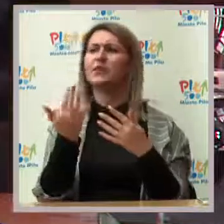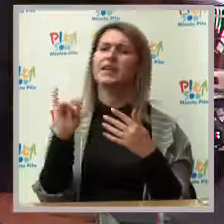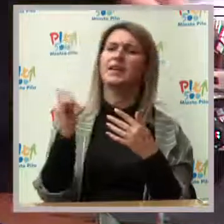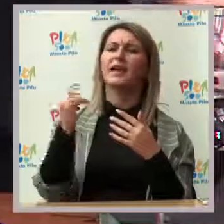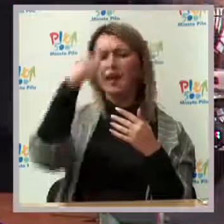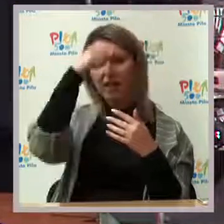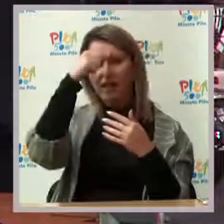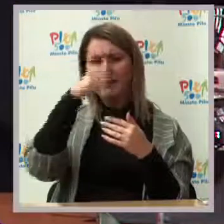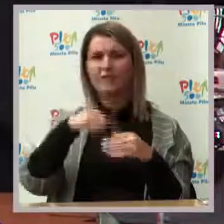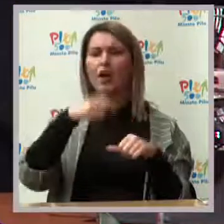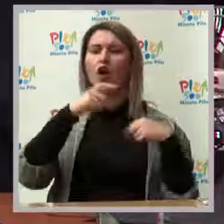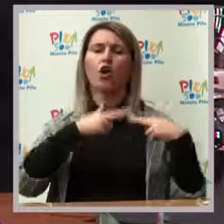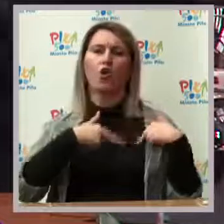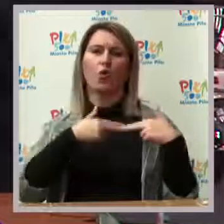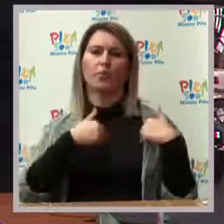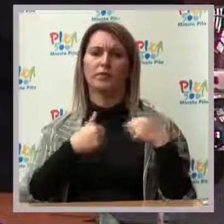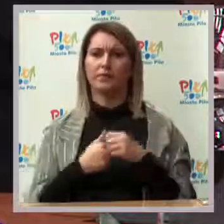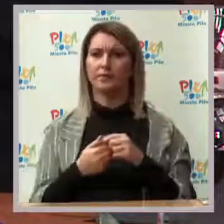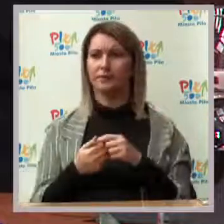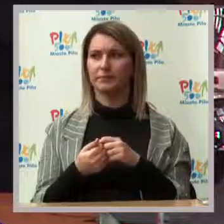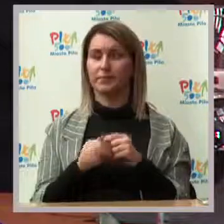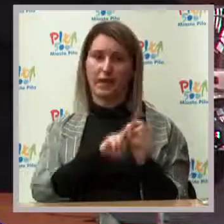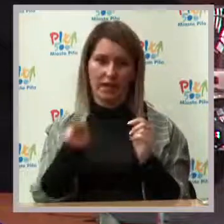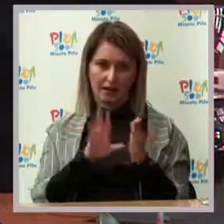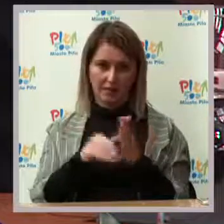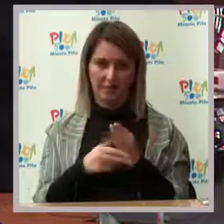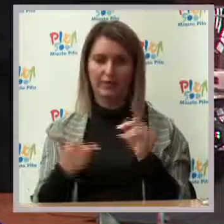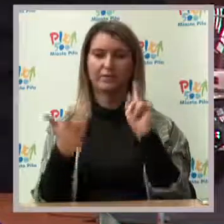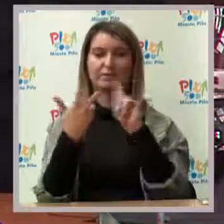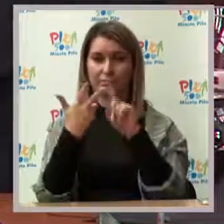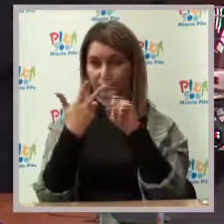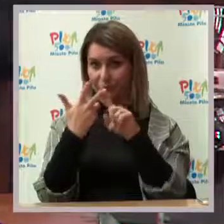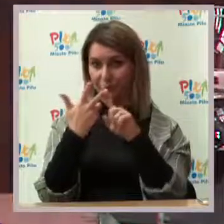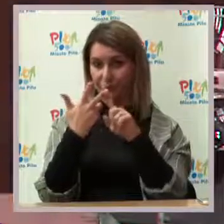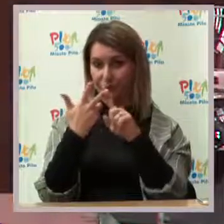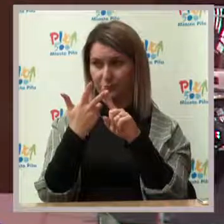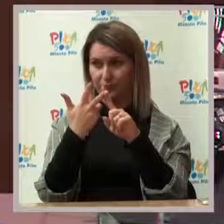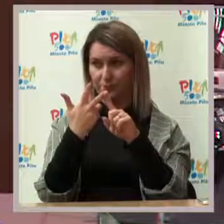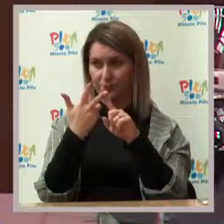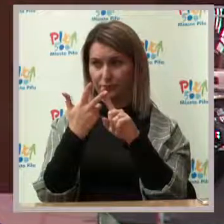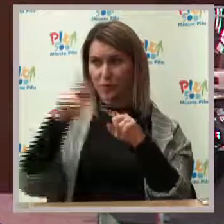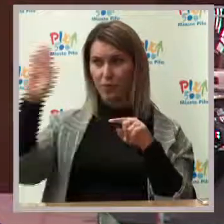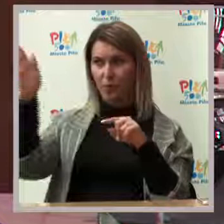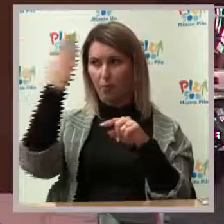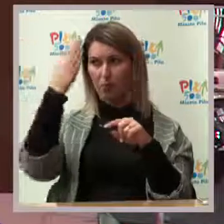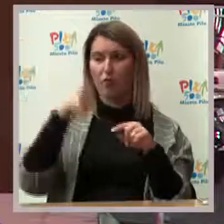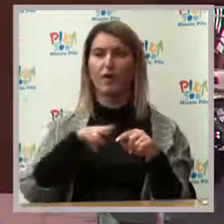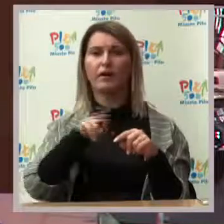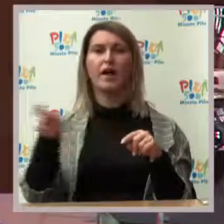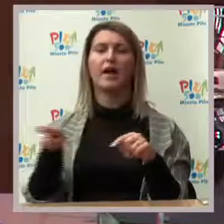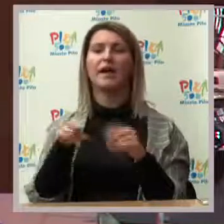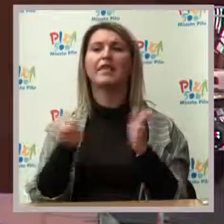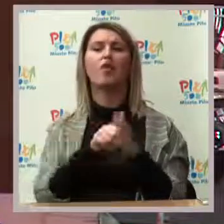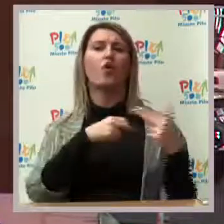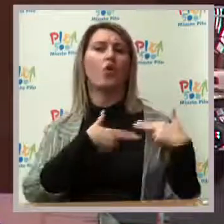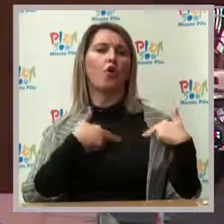Rady Miasta Piły oraz przedmiotu ich działania. Punkt trzeci. W sprawie powołania radnych w skład stałych